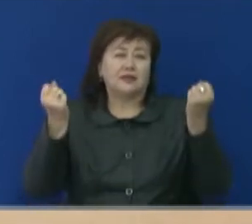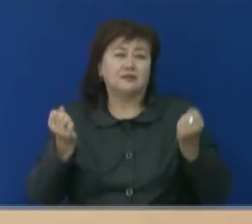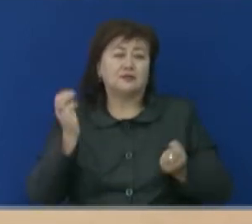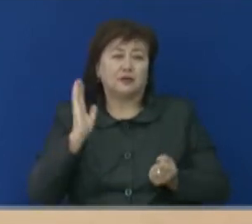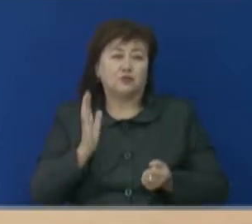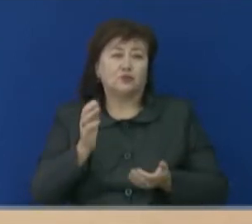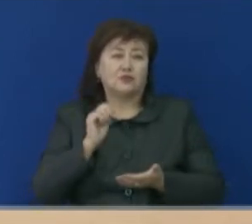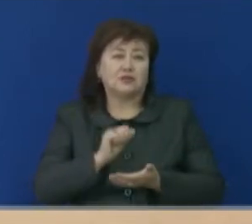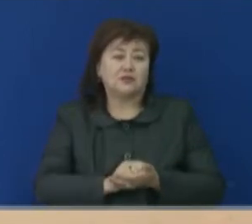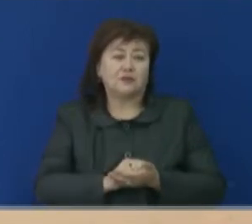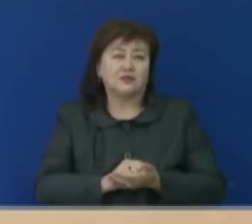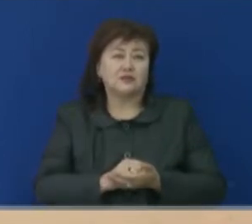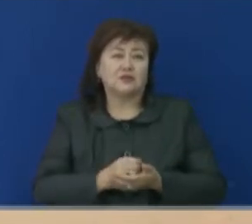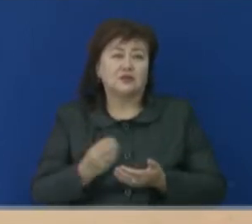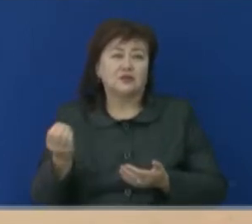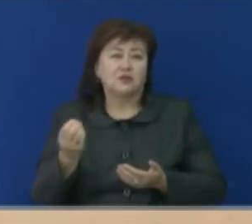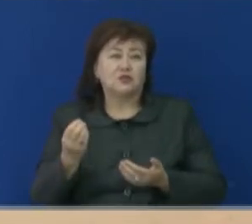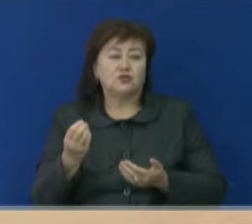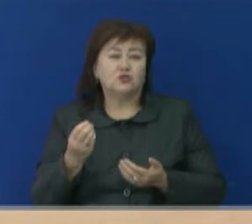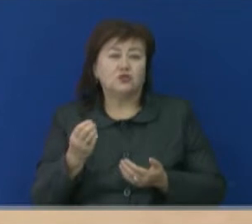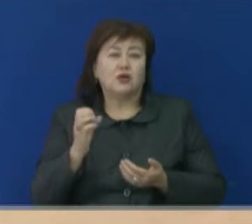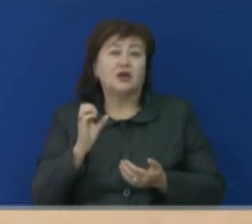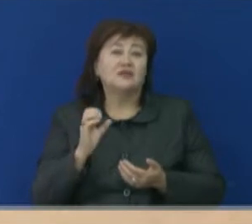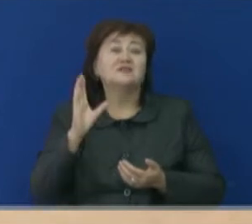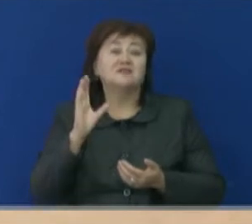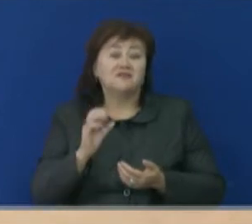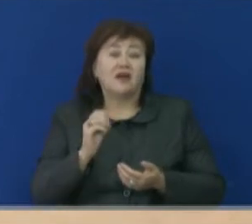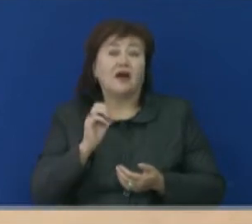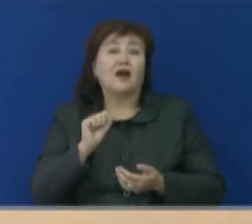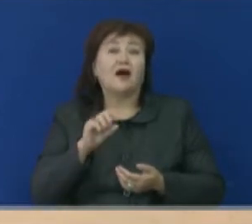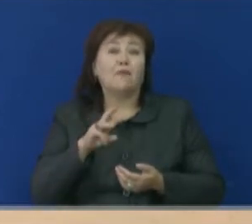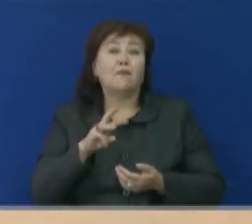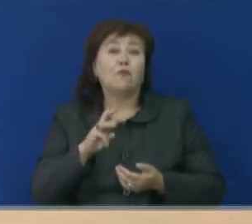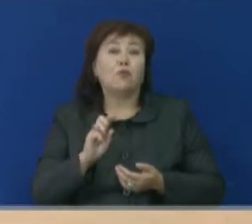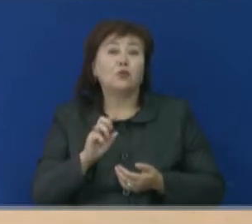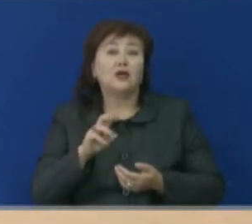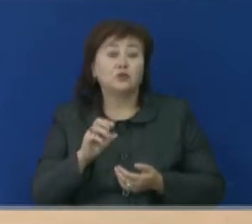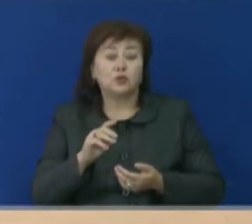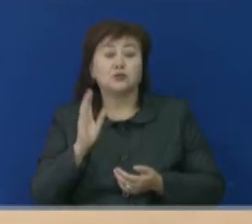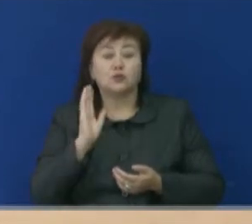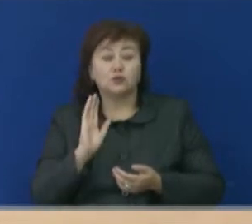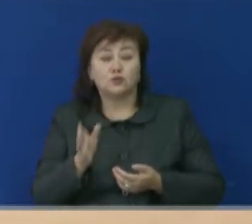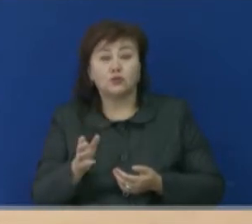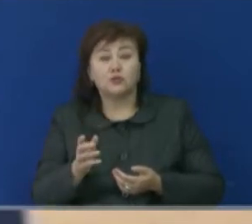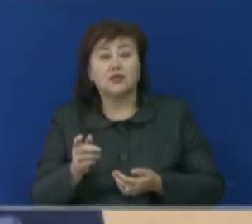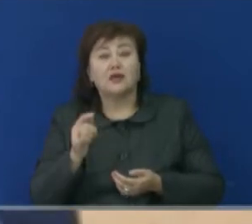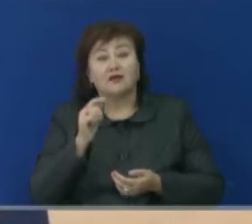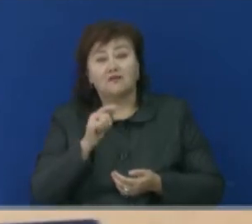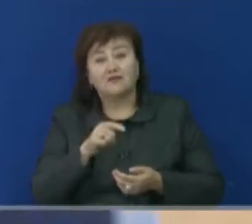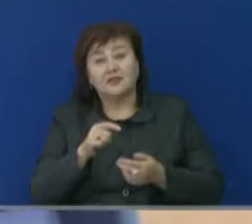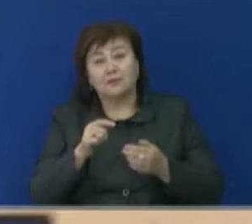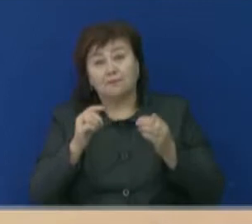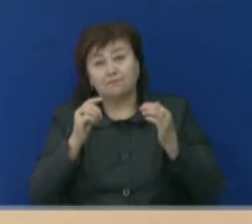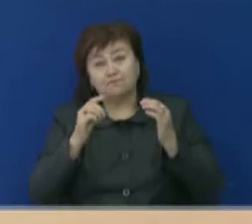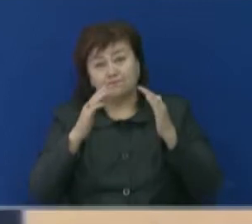екінші жағына мынау ауылымызда амбулатория суық, сондықтан амбулаторияны осы мекемеге көшіріп жатырмыз. Жаңа